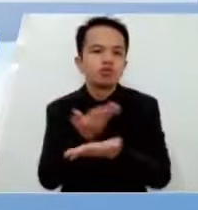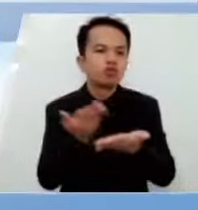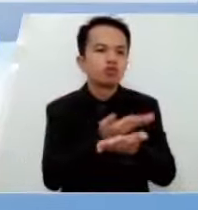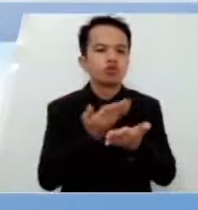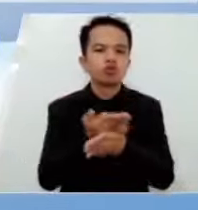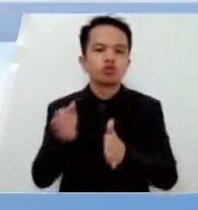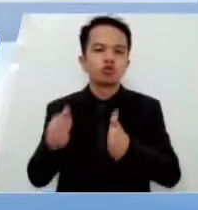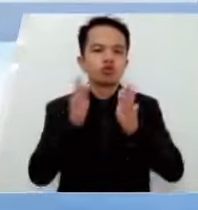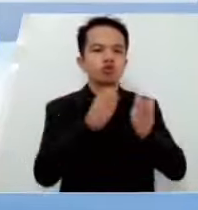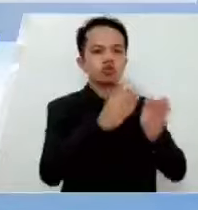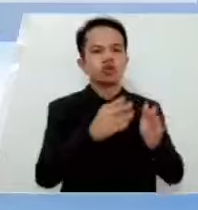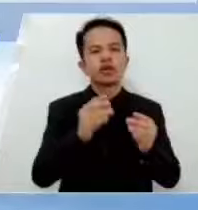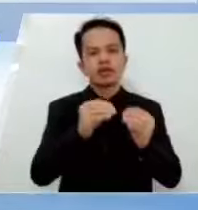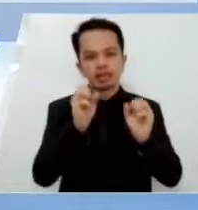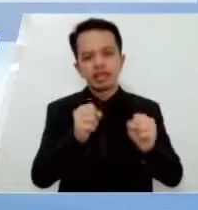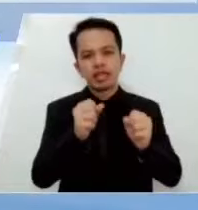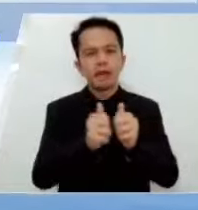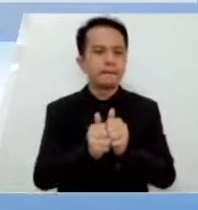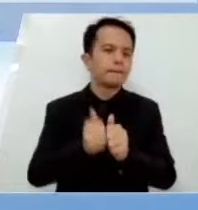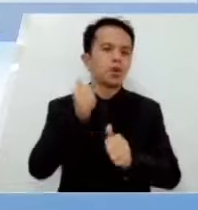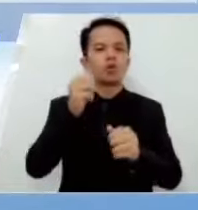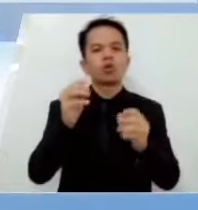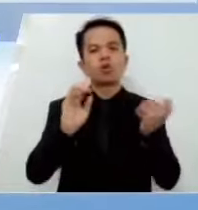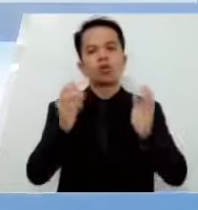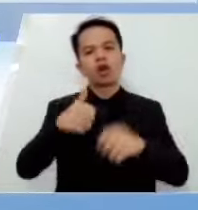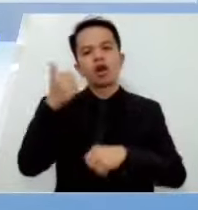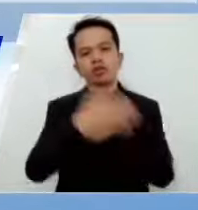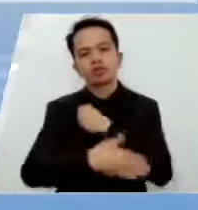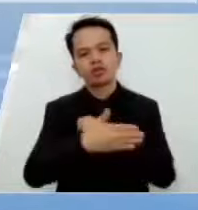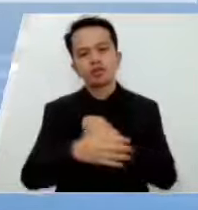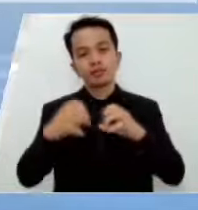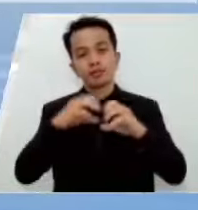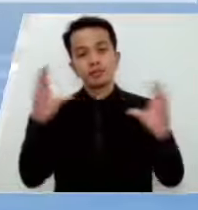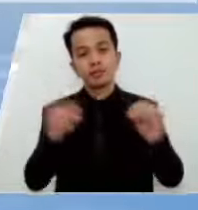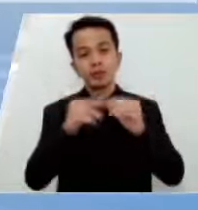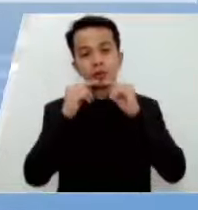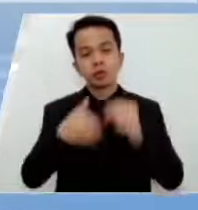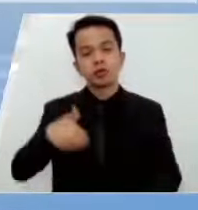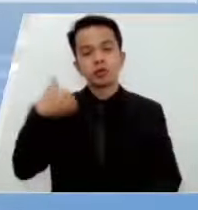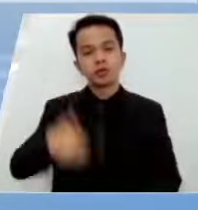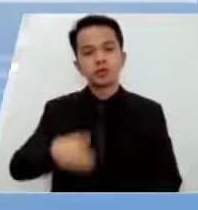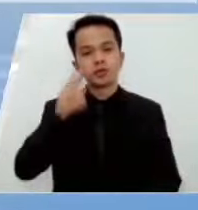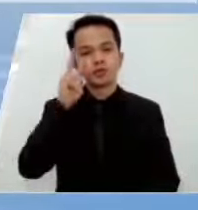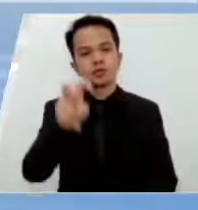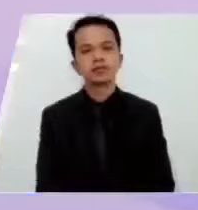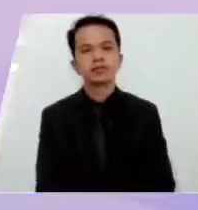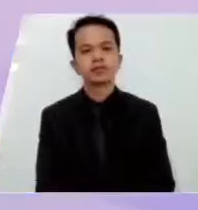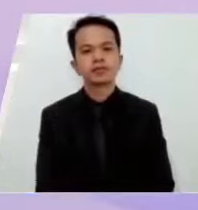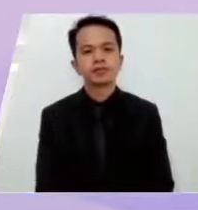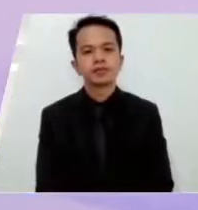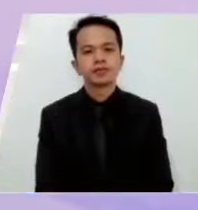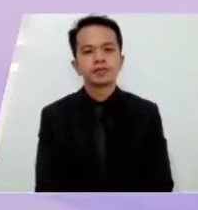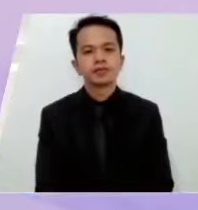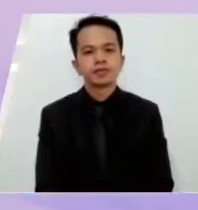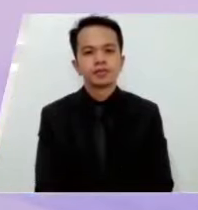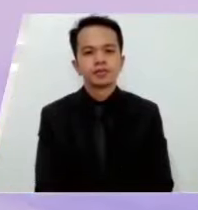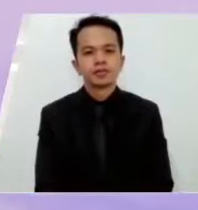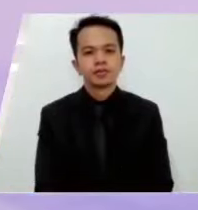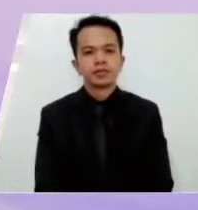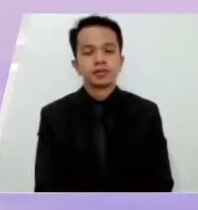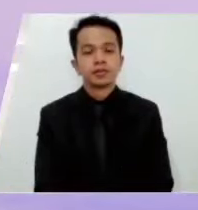system sa ibang bansa. Para sa GMA Integrated News, ako si Rafi Tima, ang inyong saksi. Sa